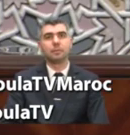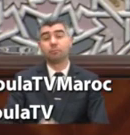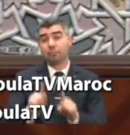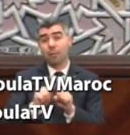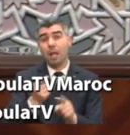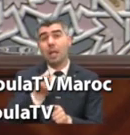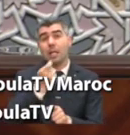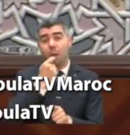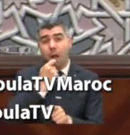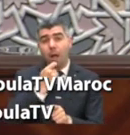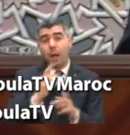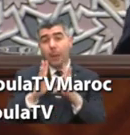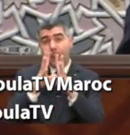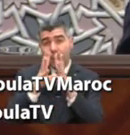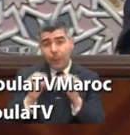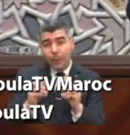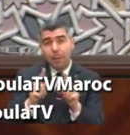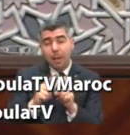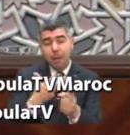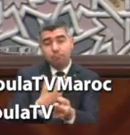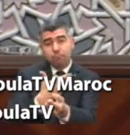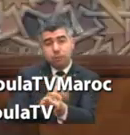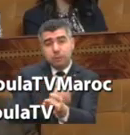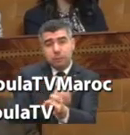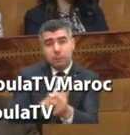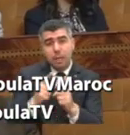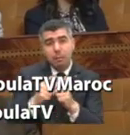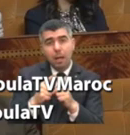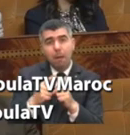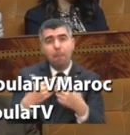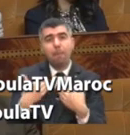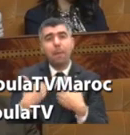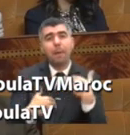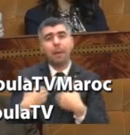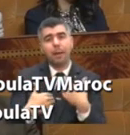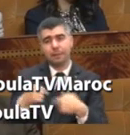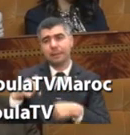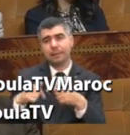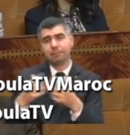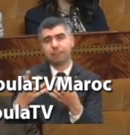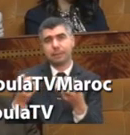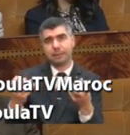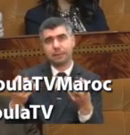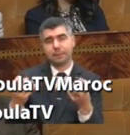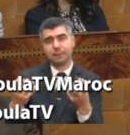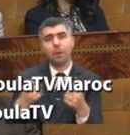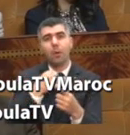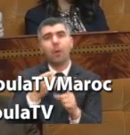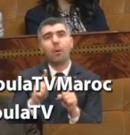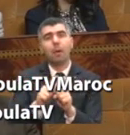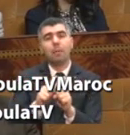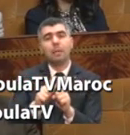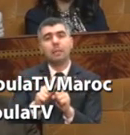الأدوية المنقطعة الأمصال ضد السم، وهذا يسبب لنا إحراج كلنا. الأسبوع الماضي